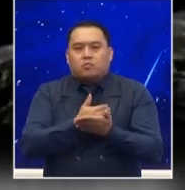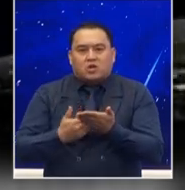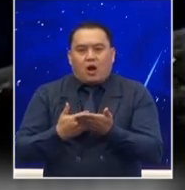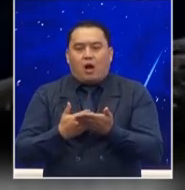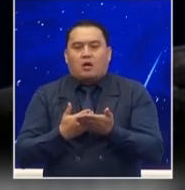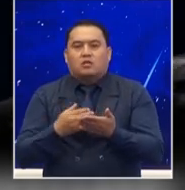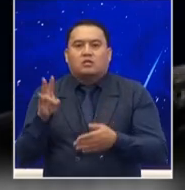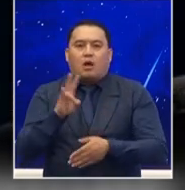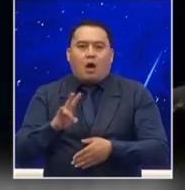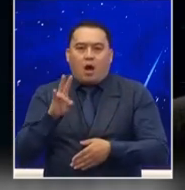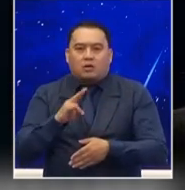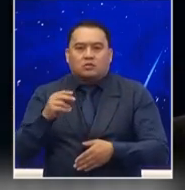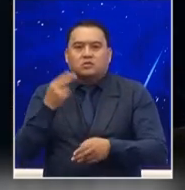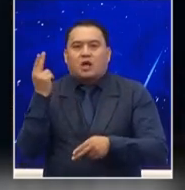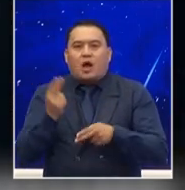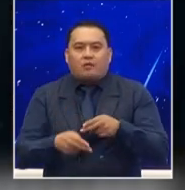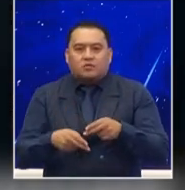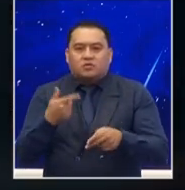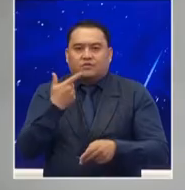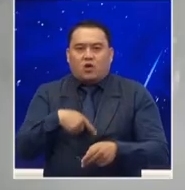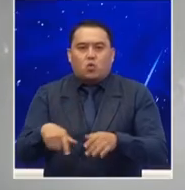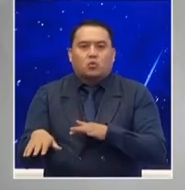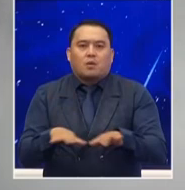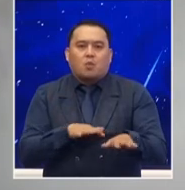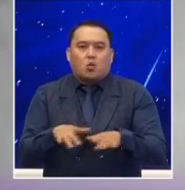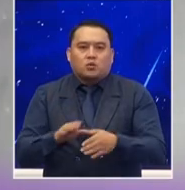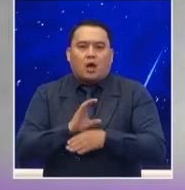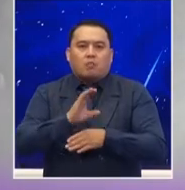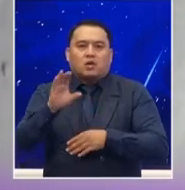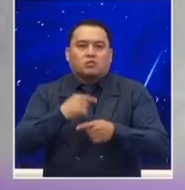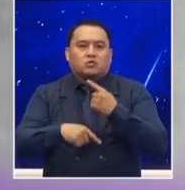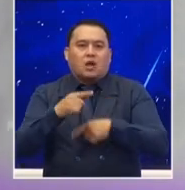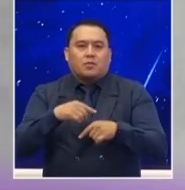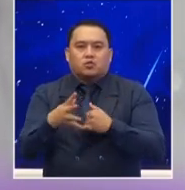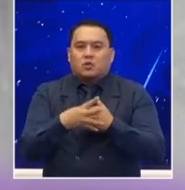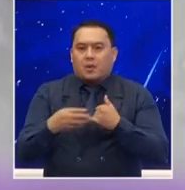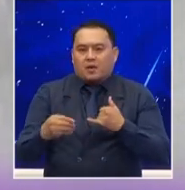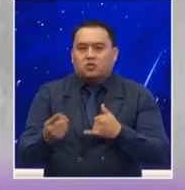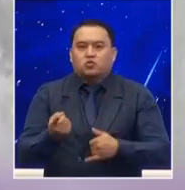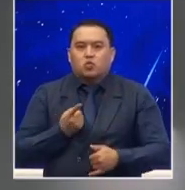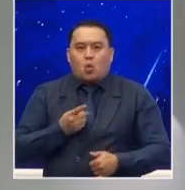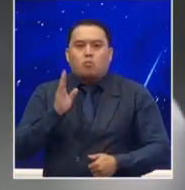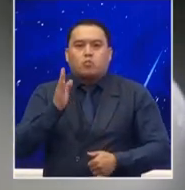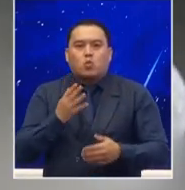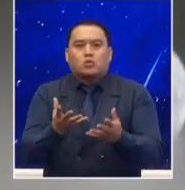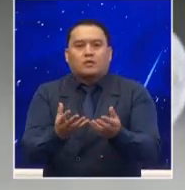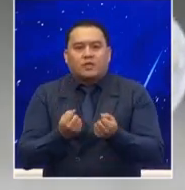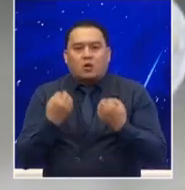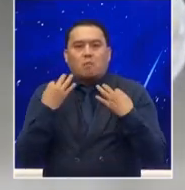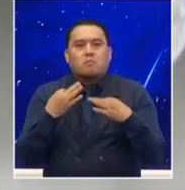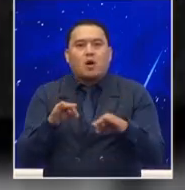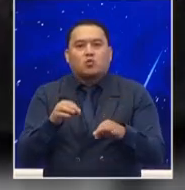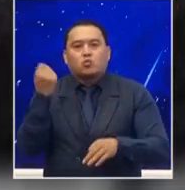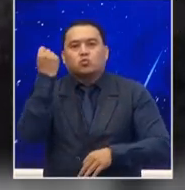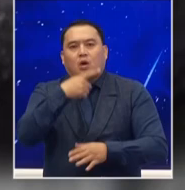а в ноябре того же года завершил свою миссию и направился обратно к Земле. Ожидается, что полученные данные